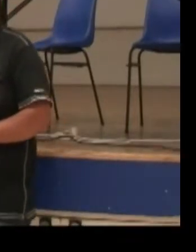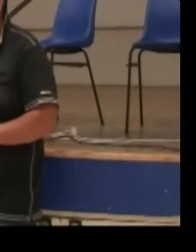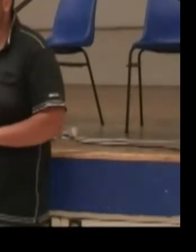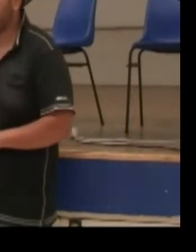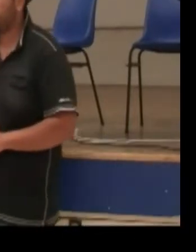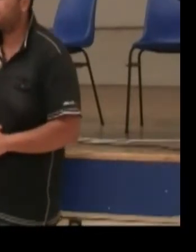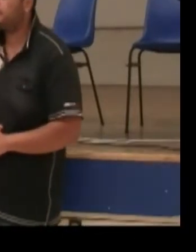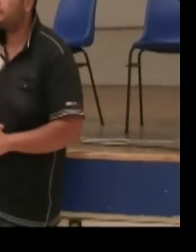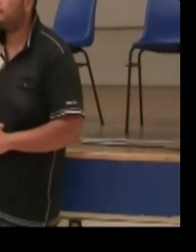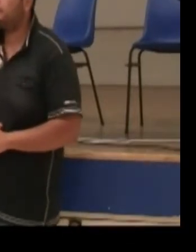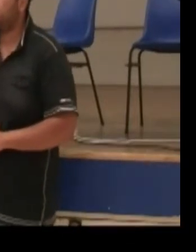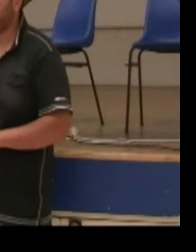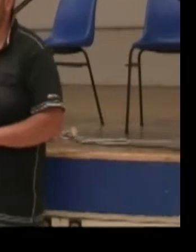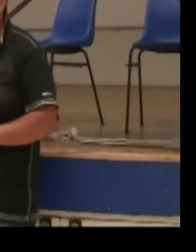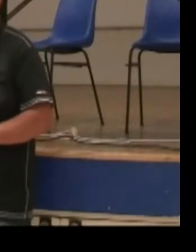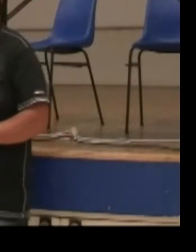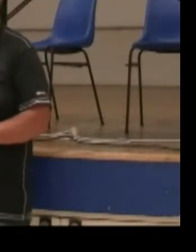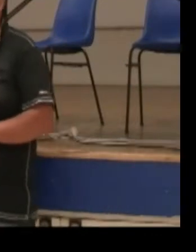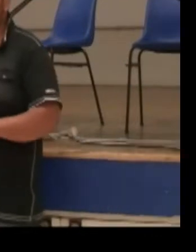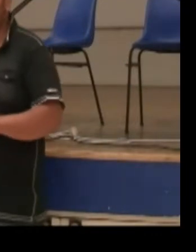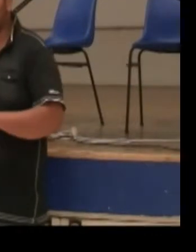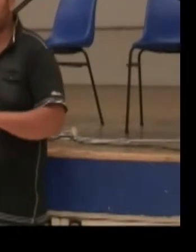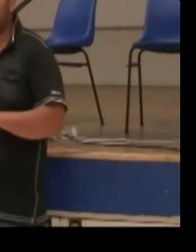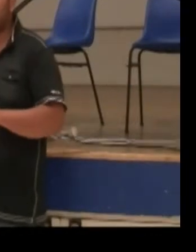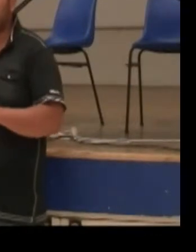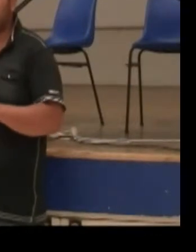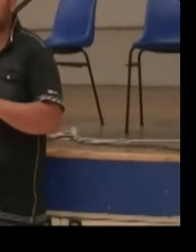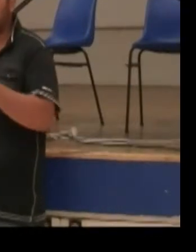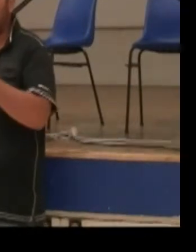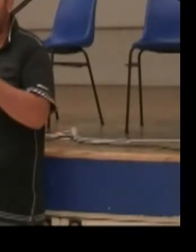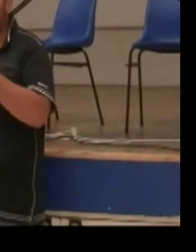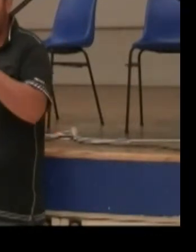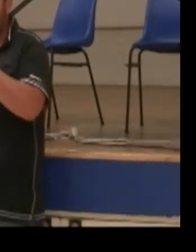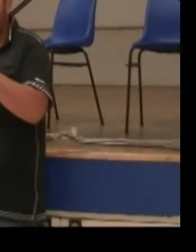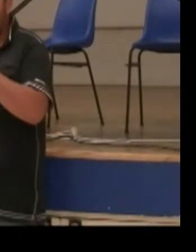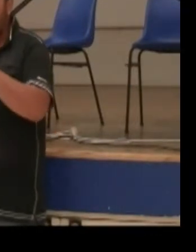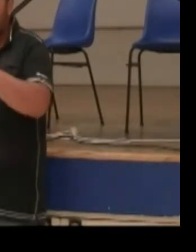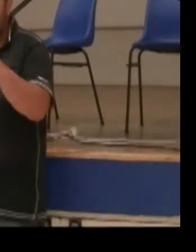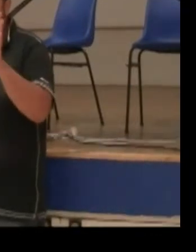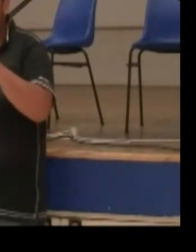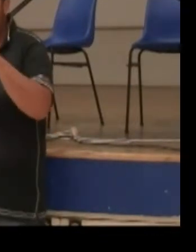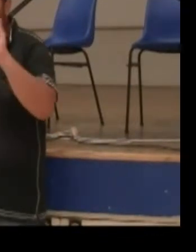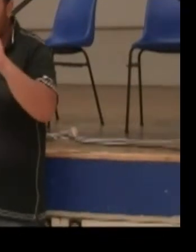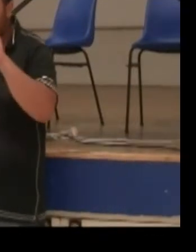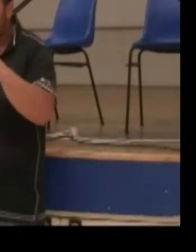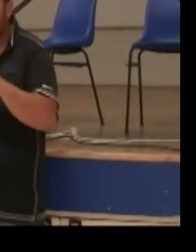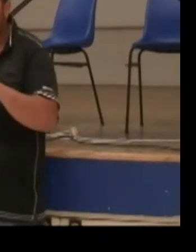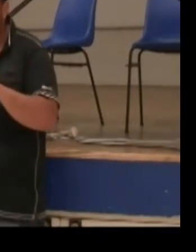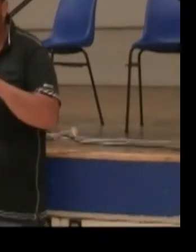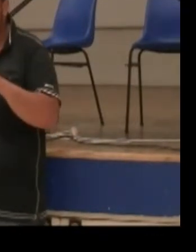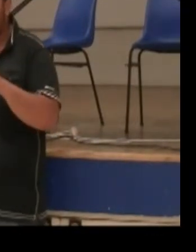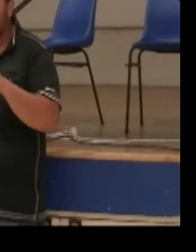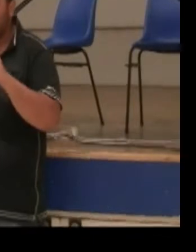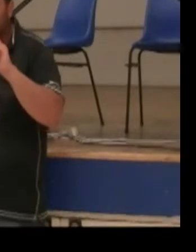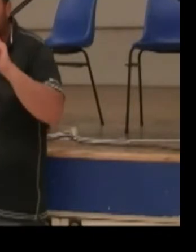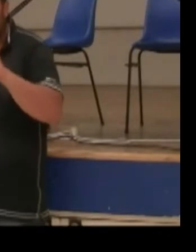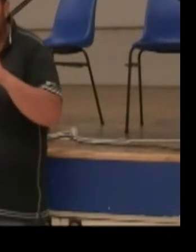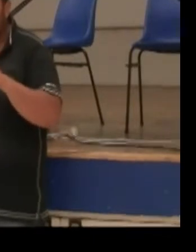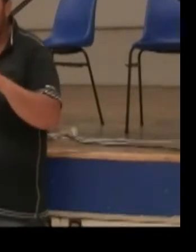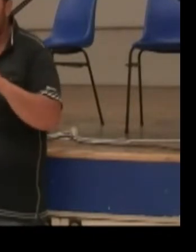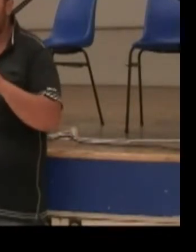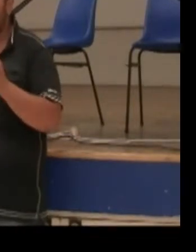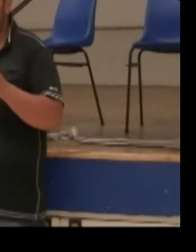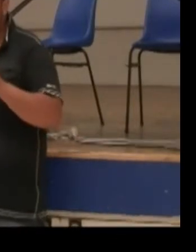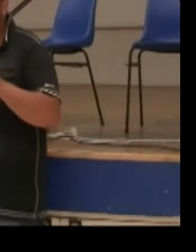après. Les ulama nous disent « Ça, c'est la contextualisation du Coran. » Allah subhanahu wa ta'ala parle des sorciers. Ensuite, il nous dit «